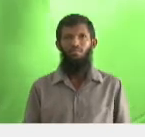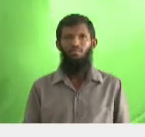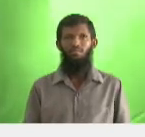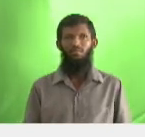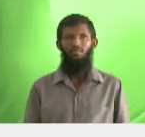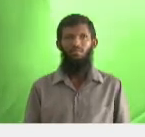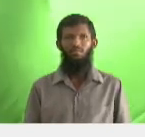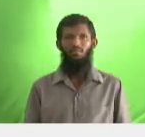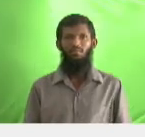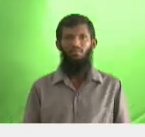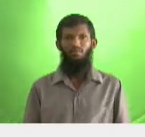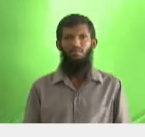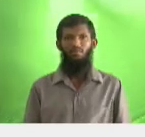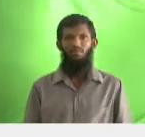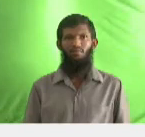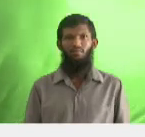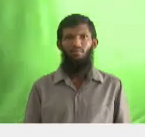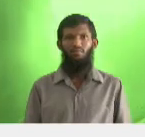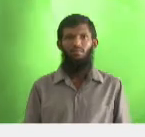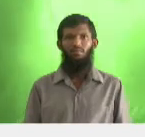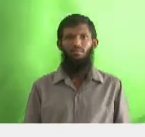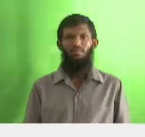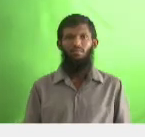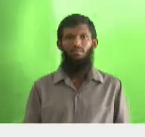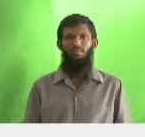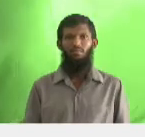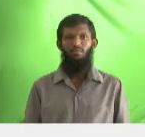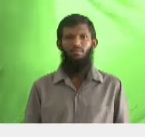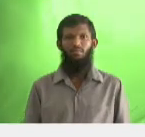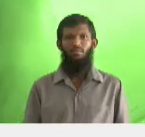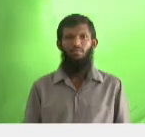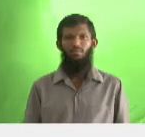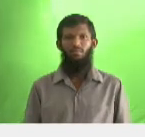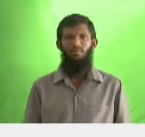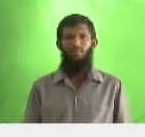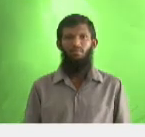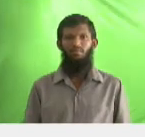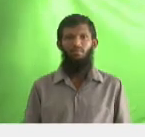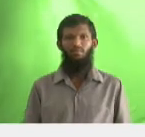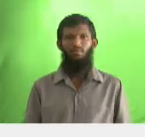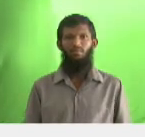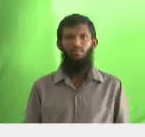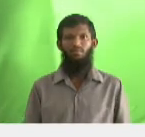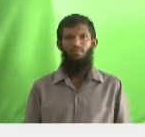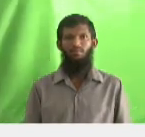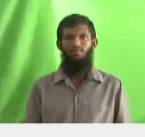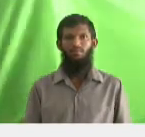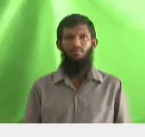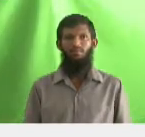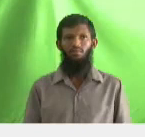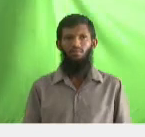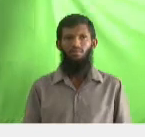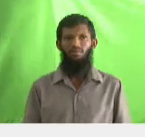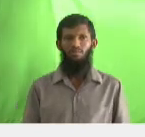سبقونا بالإيمان، ولا تجعل في قلوبنا غلا للذين آمنوا، ولا تجعل في